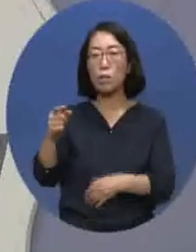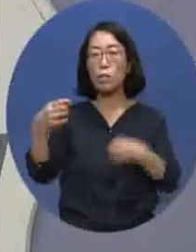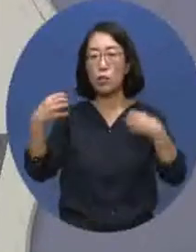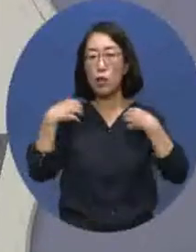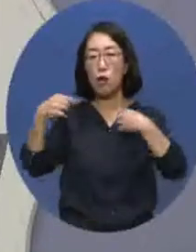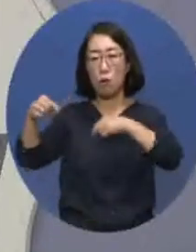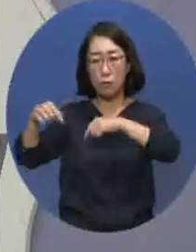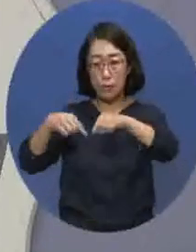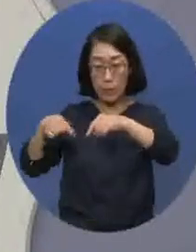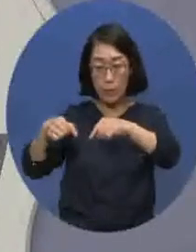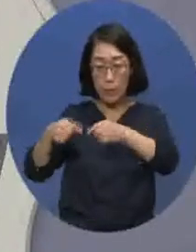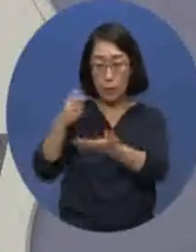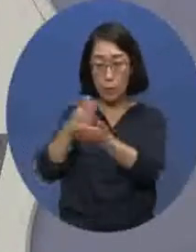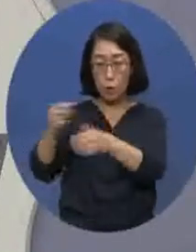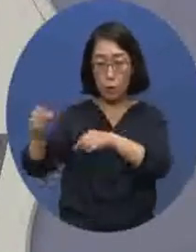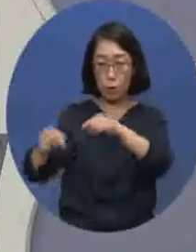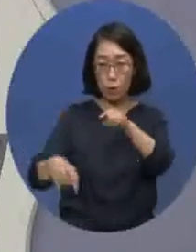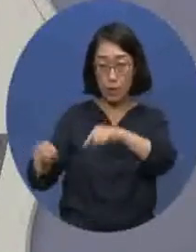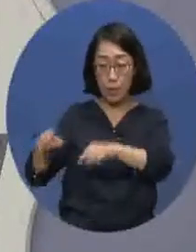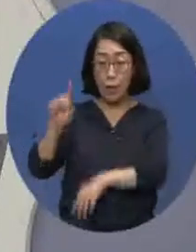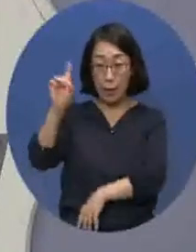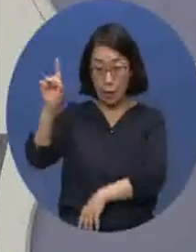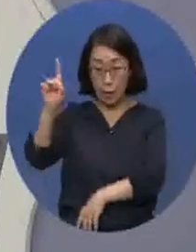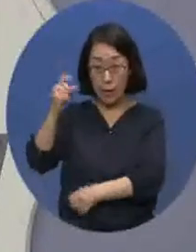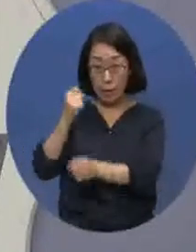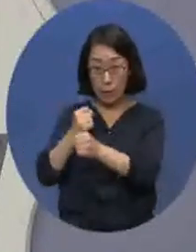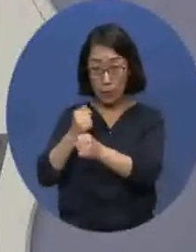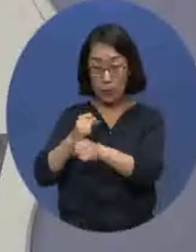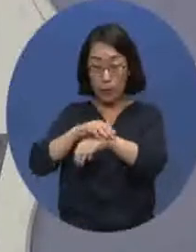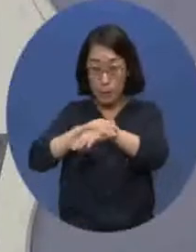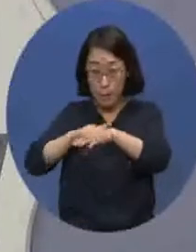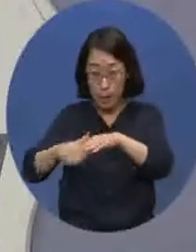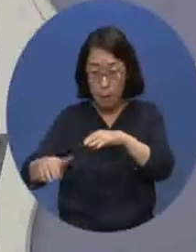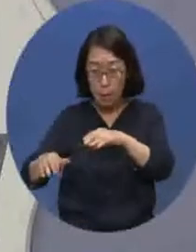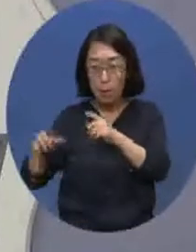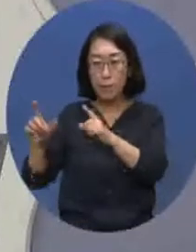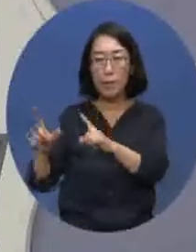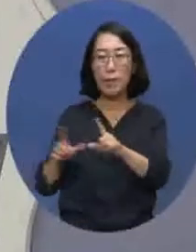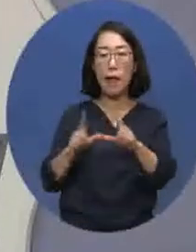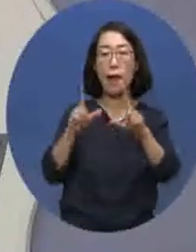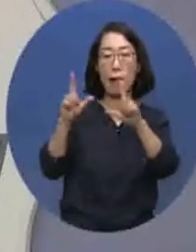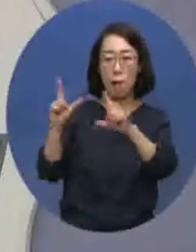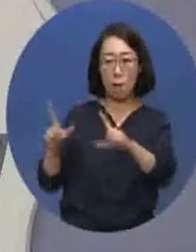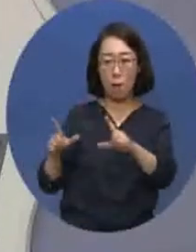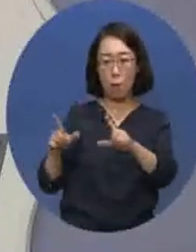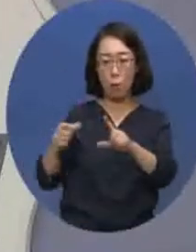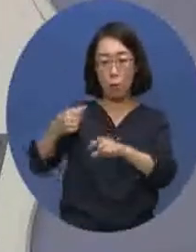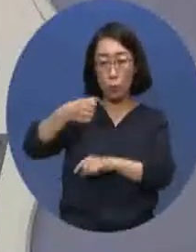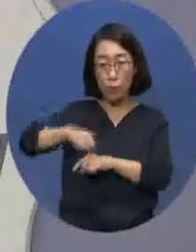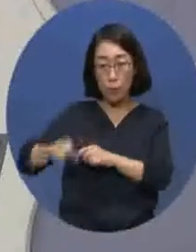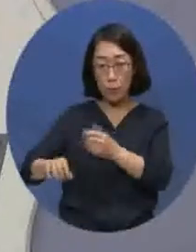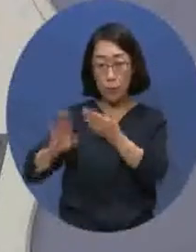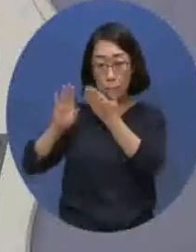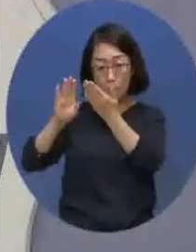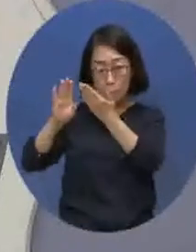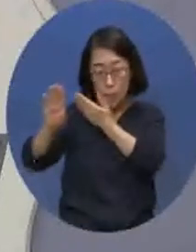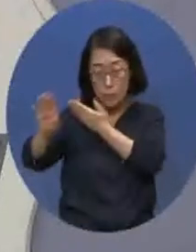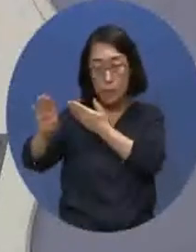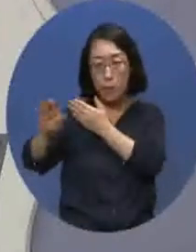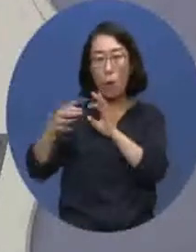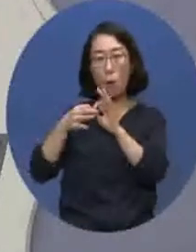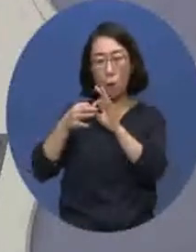정책 하나가 그렇게 우리 국민들의 삶의 또는 우리 자녀의 미래를 좌우할 정도로